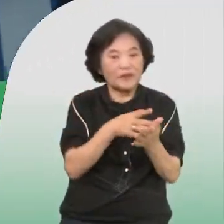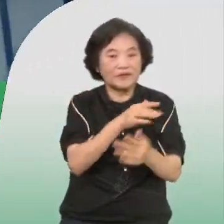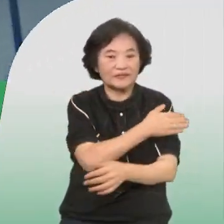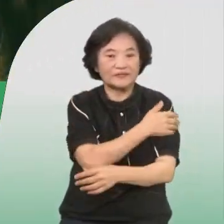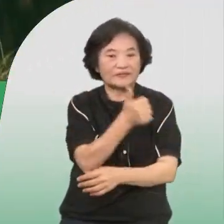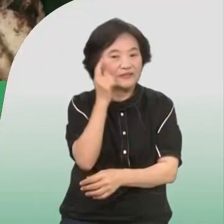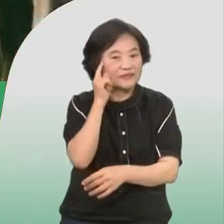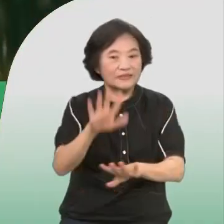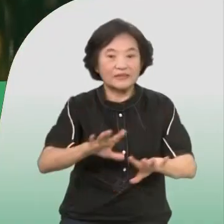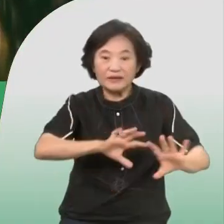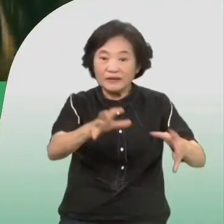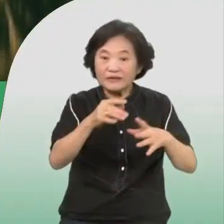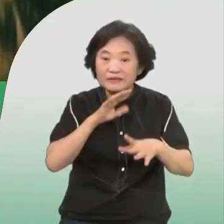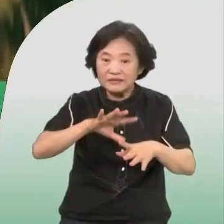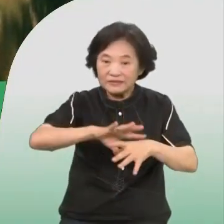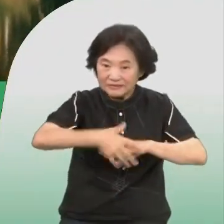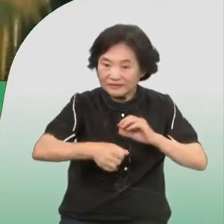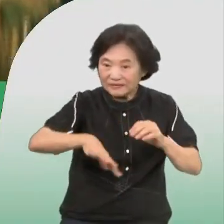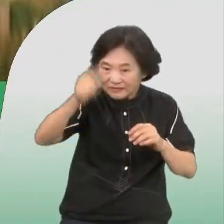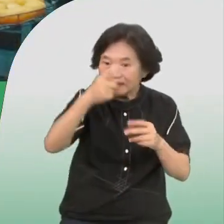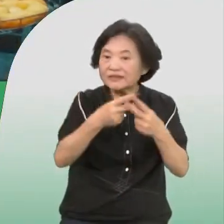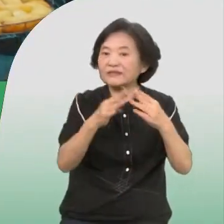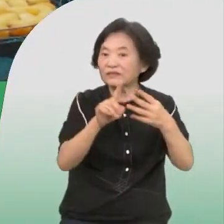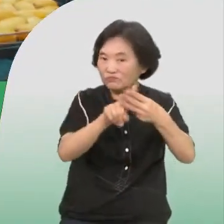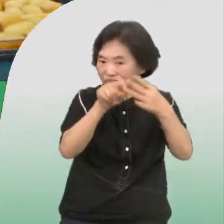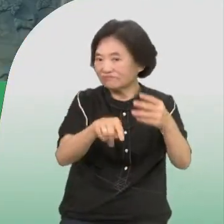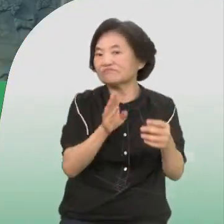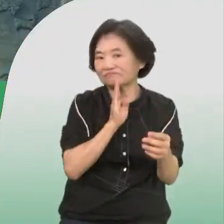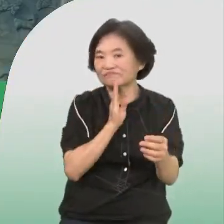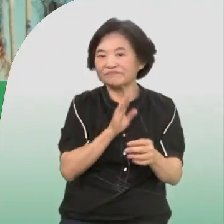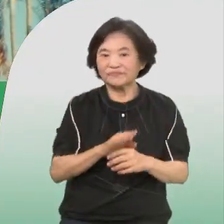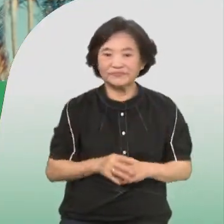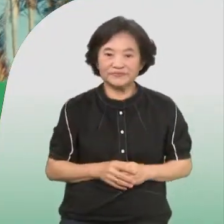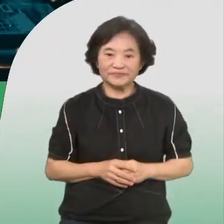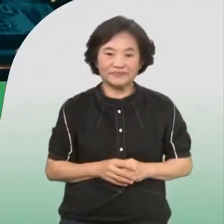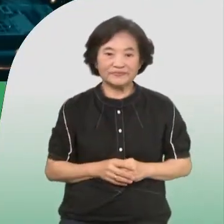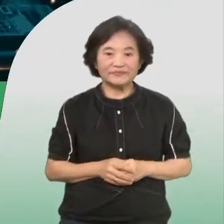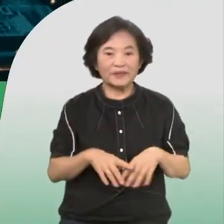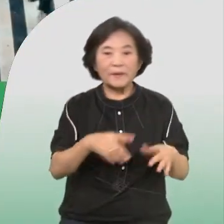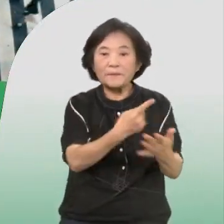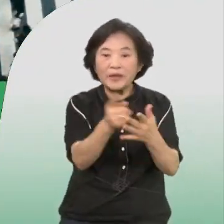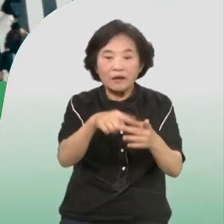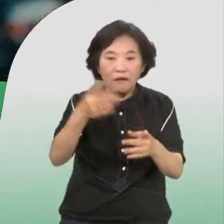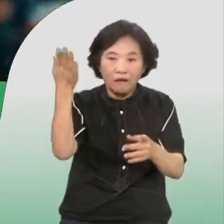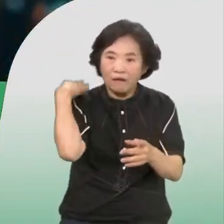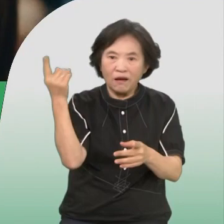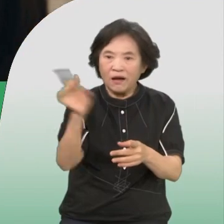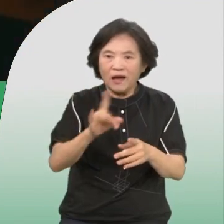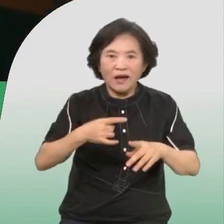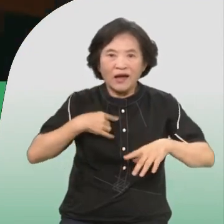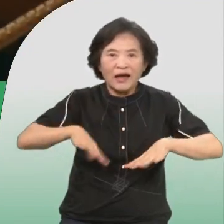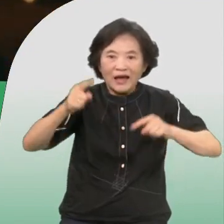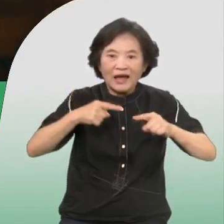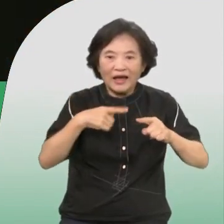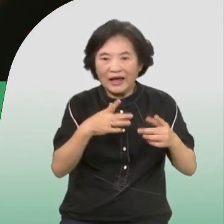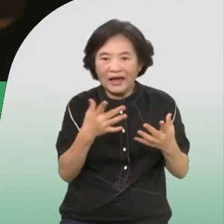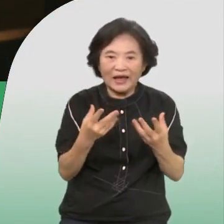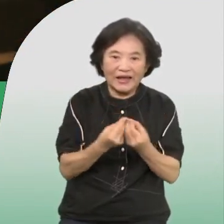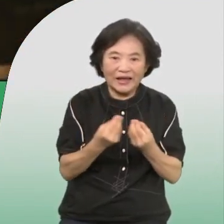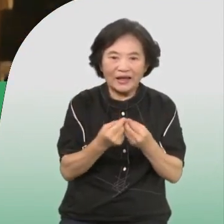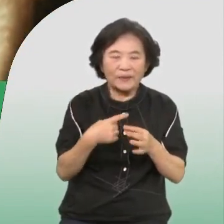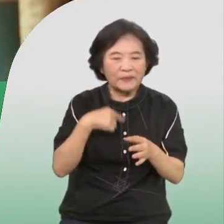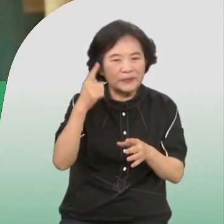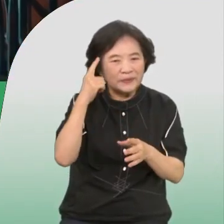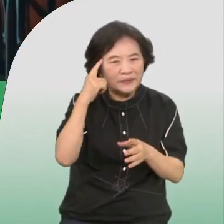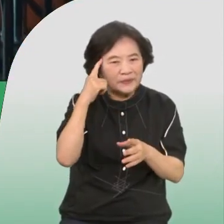社客博系全世界头一摆用客家来做主题嘅博览会，大家全系头一摆做。不过，除透